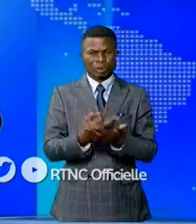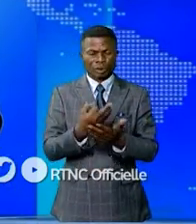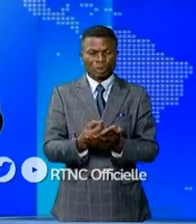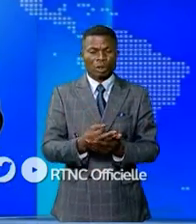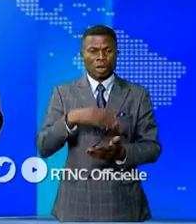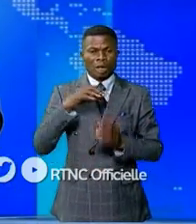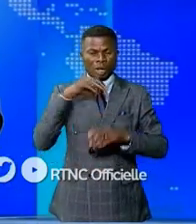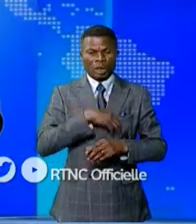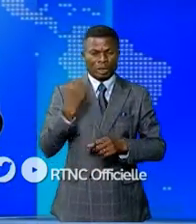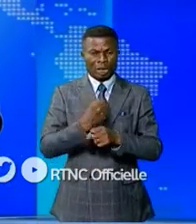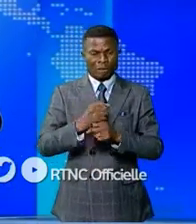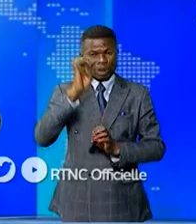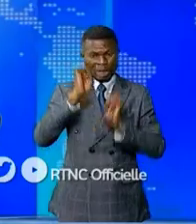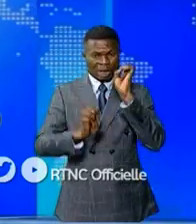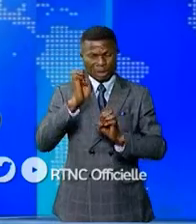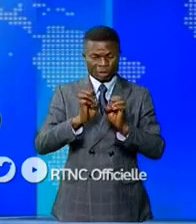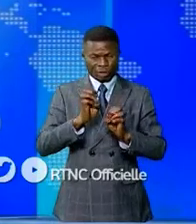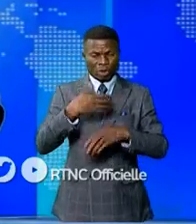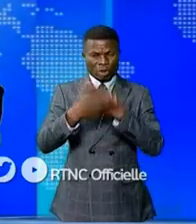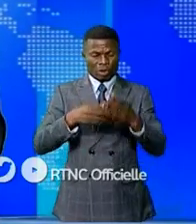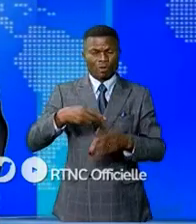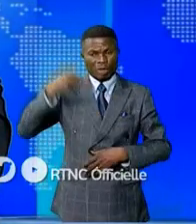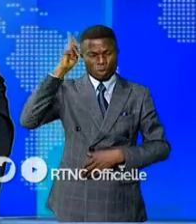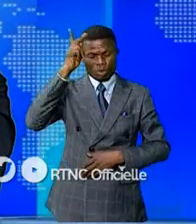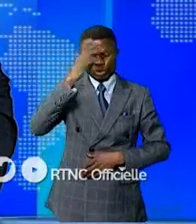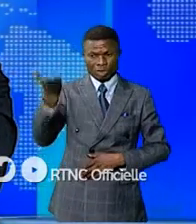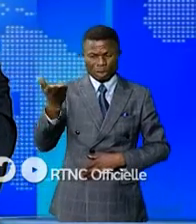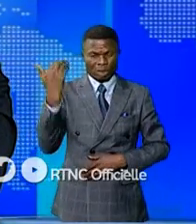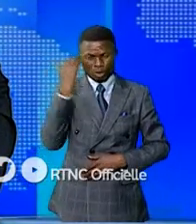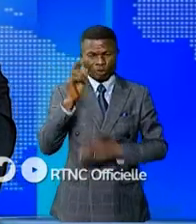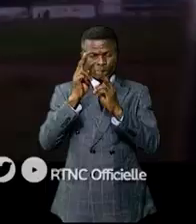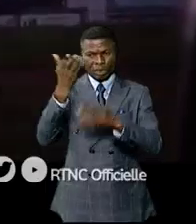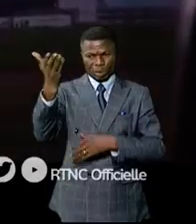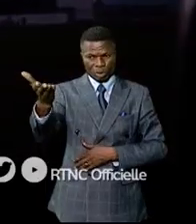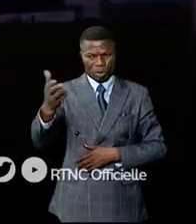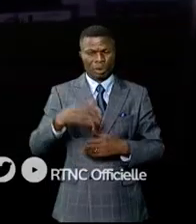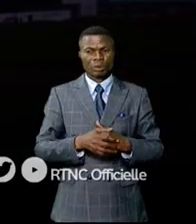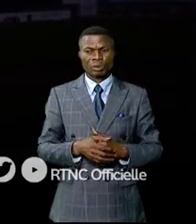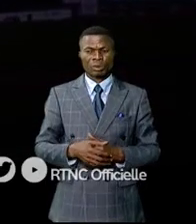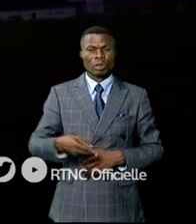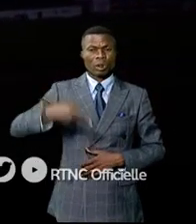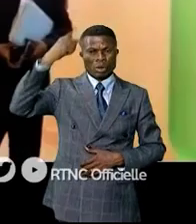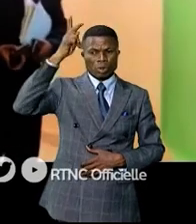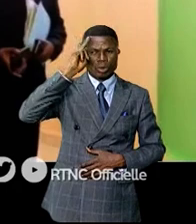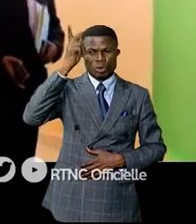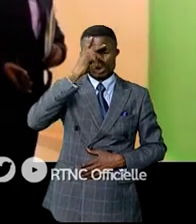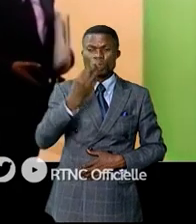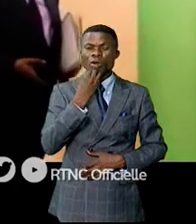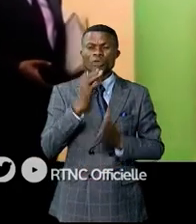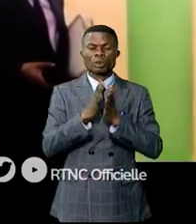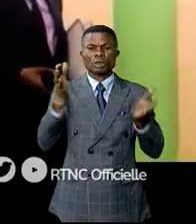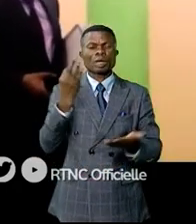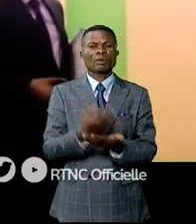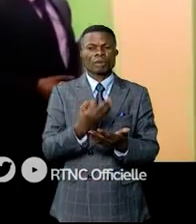d'évaluation partielle menée dans cette partie du pays. Commentaire, Cédric Kenina. De nouveau dans le Haut-Katanga, l'inspecteur général